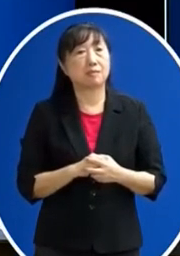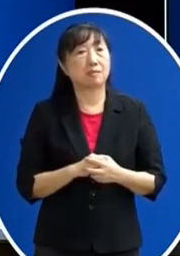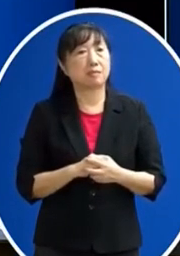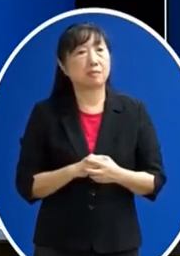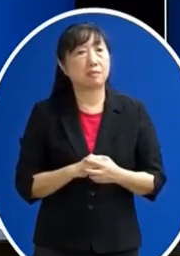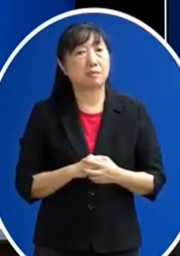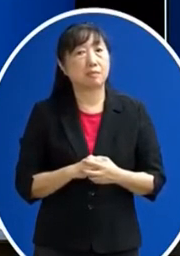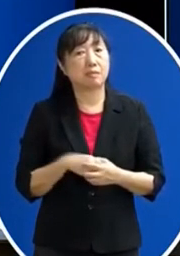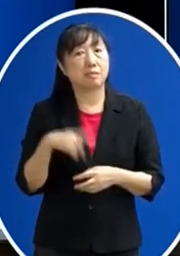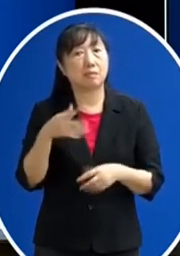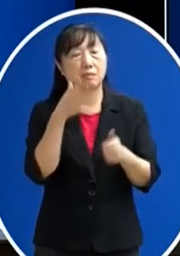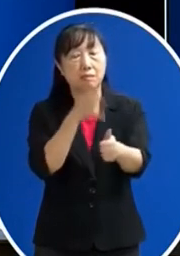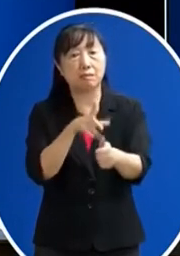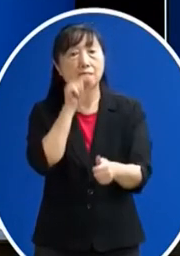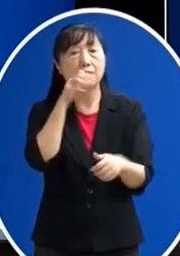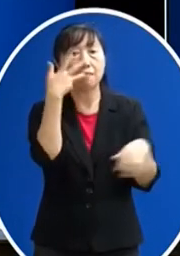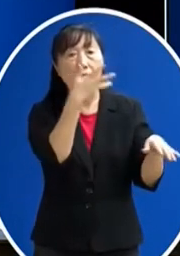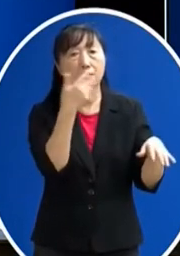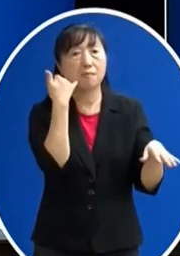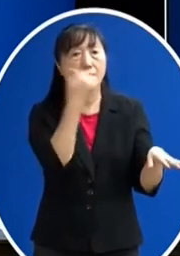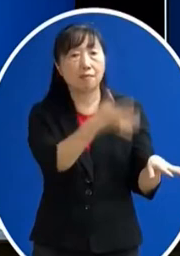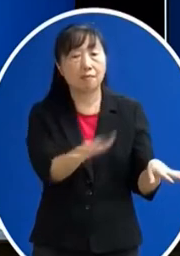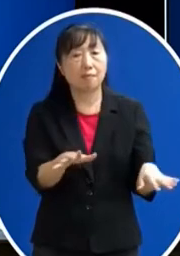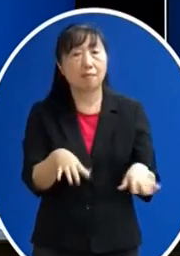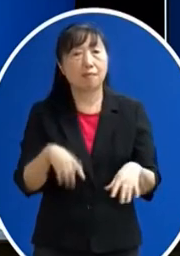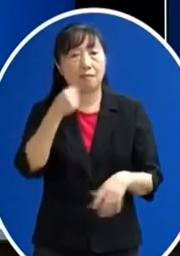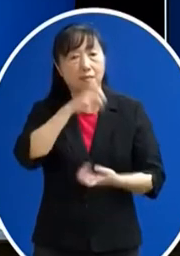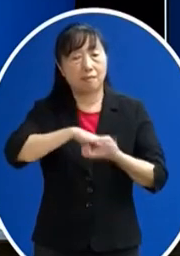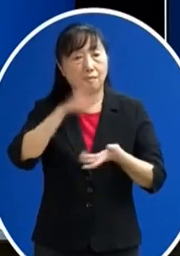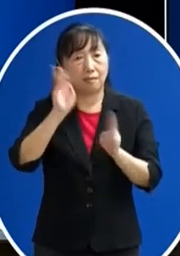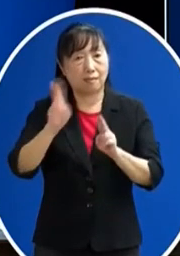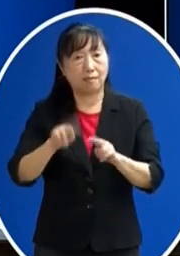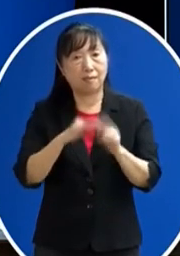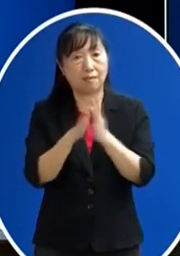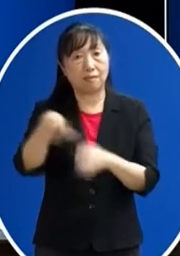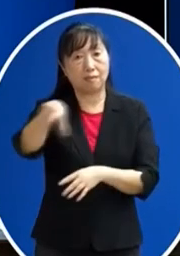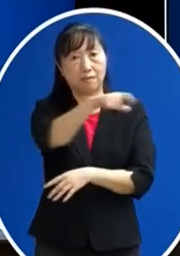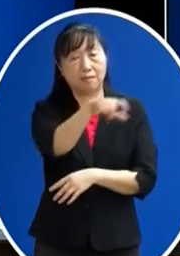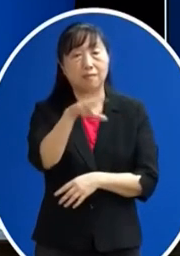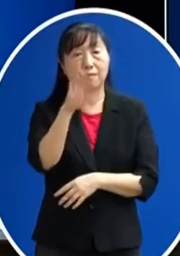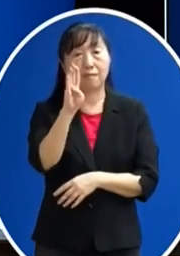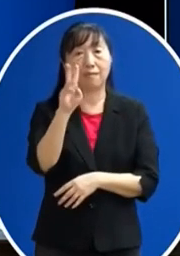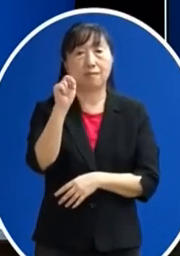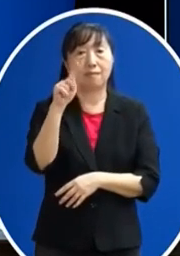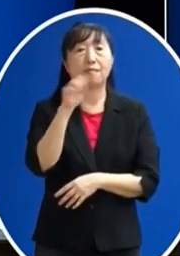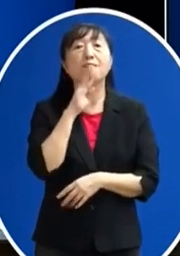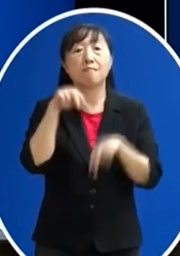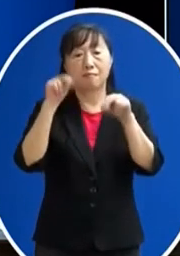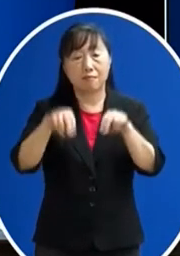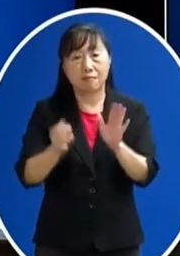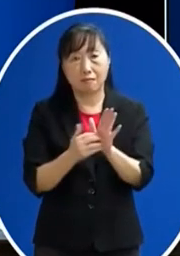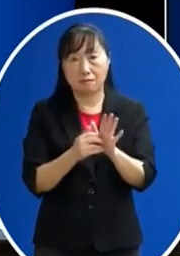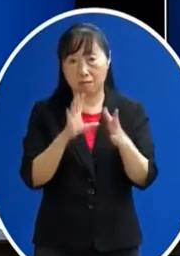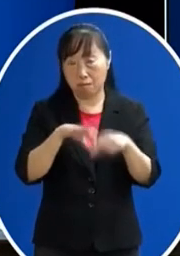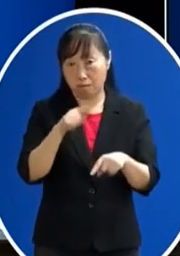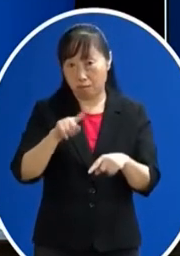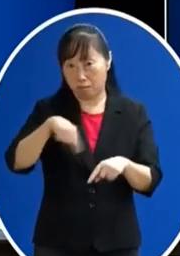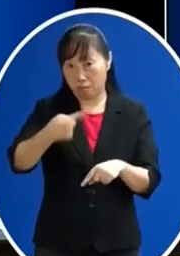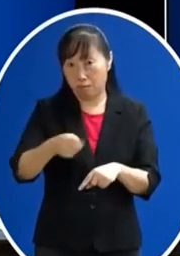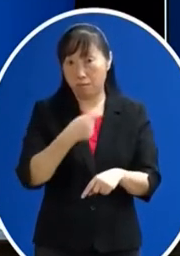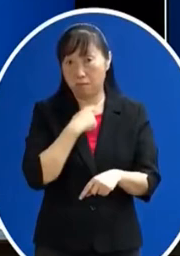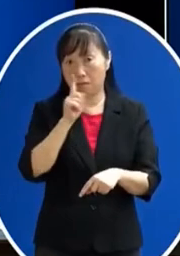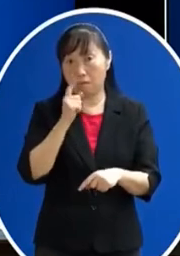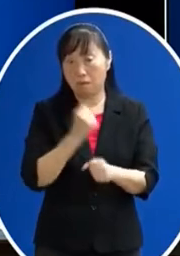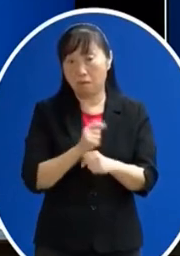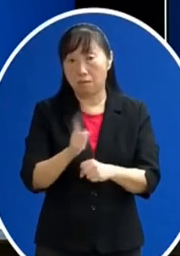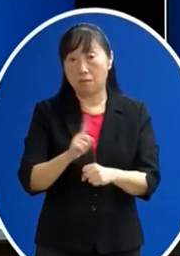想要请教鸿海和台积电合购 BNT 疫苗已经签约，那在出货以前还有哪一些细节要进行处理？预计第一